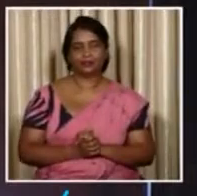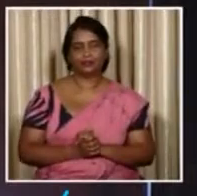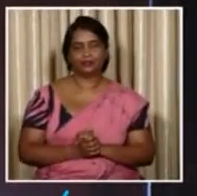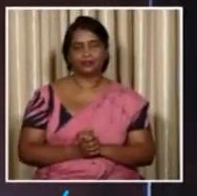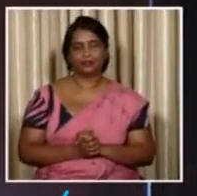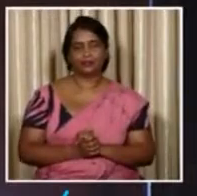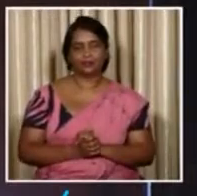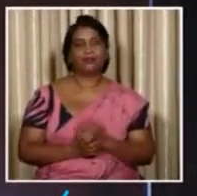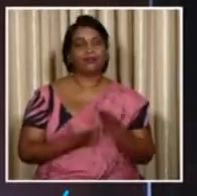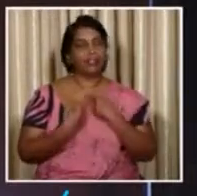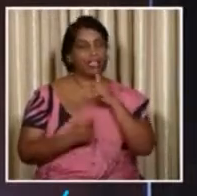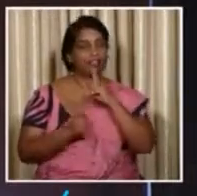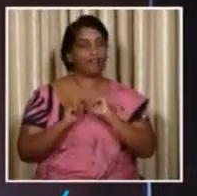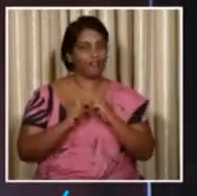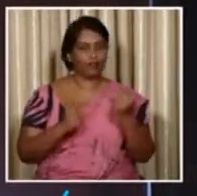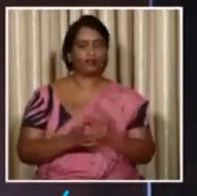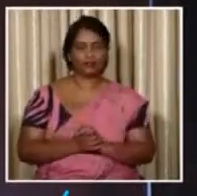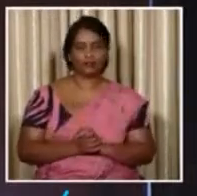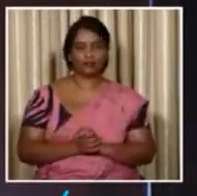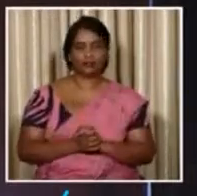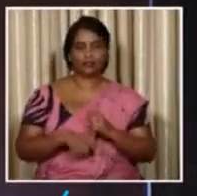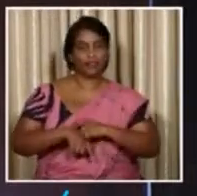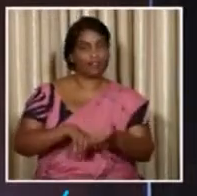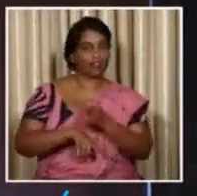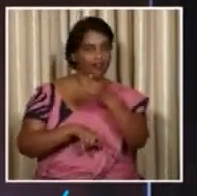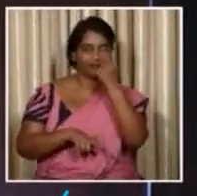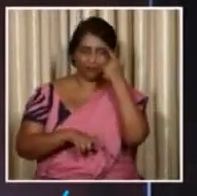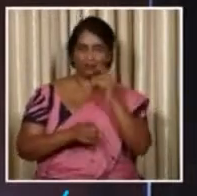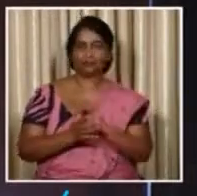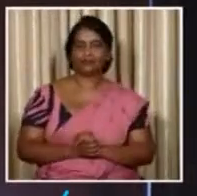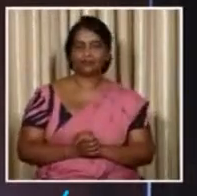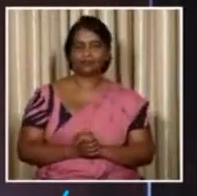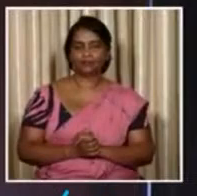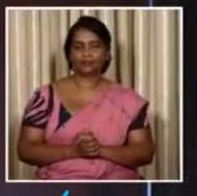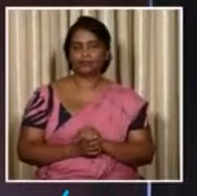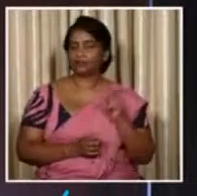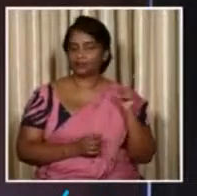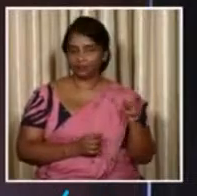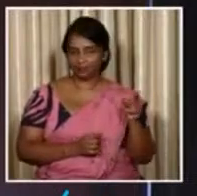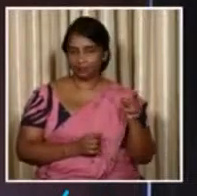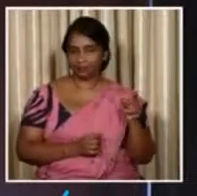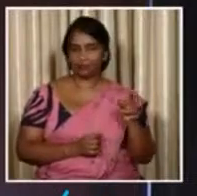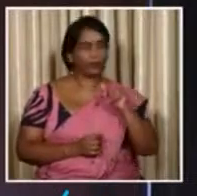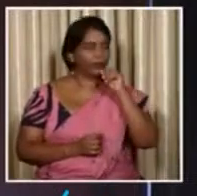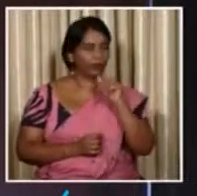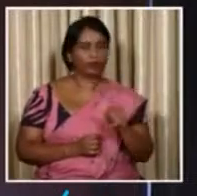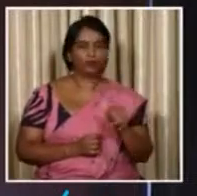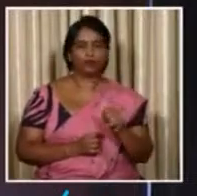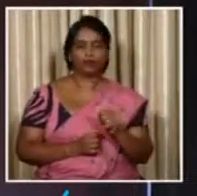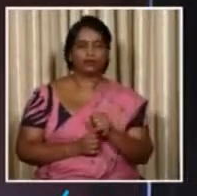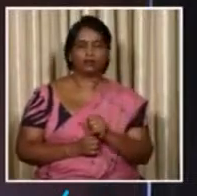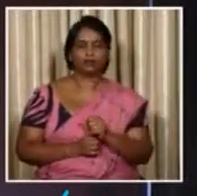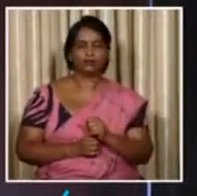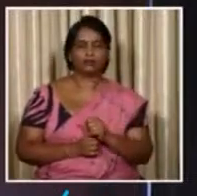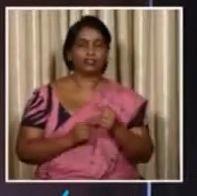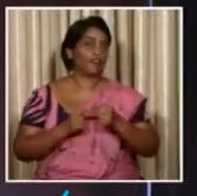ඒක තමයි මම කියන්නේ ඒ වෙනස් කතාව. ඔබතුමා කාලය ගන්න හදන්නේ මම දන්නවා මොකටද යන්නේ කියලා. එතුමා කවදාවත් වෙනස් නැහැ. ඔබතුමා